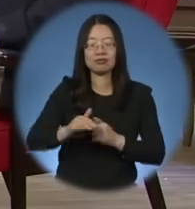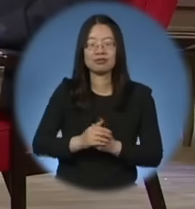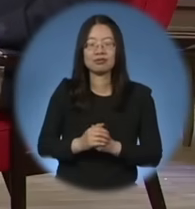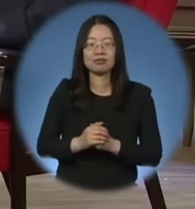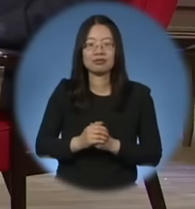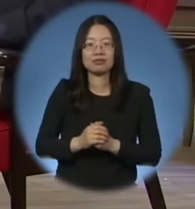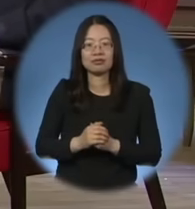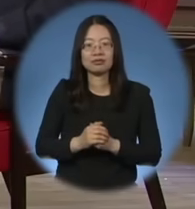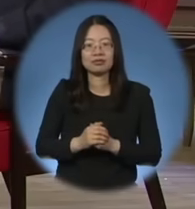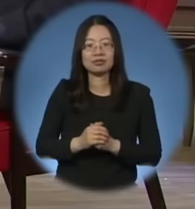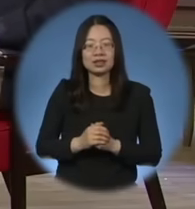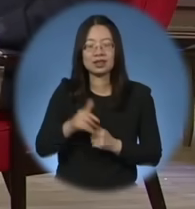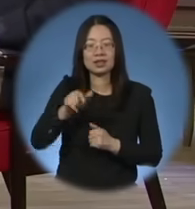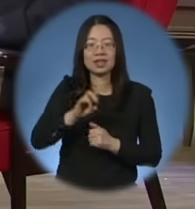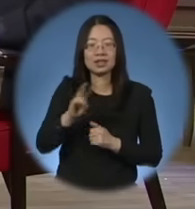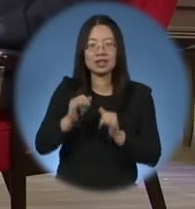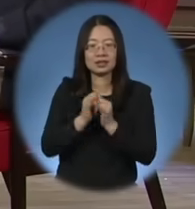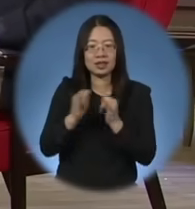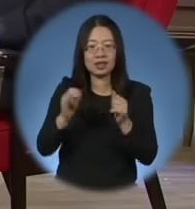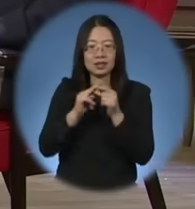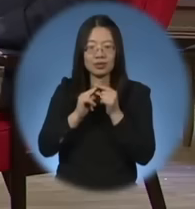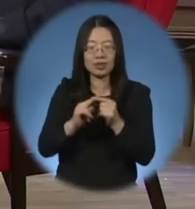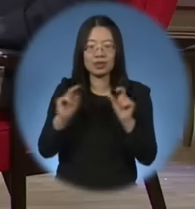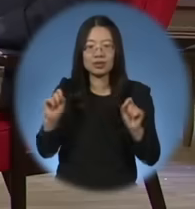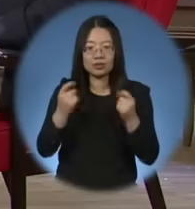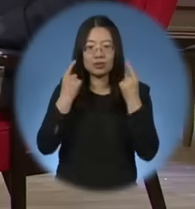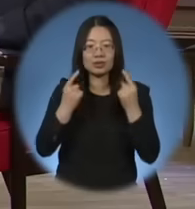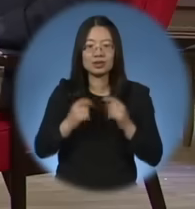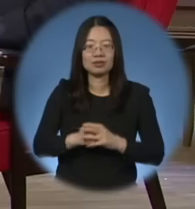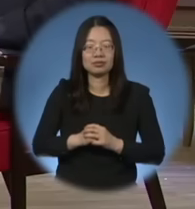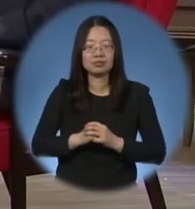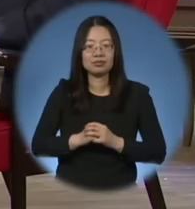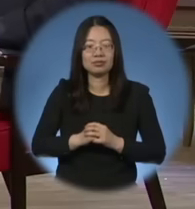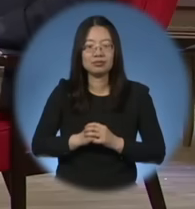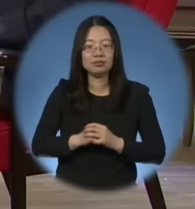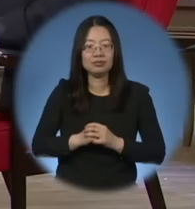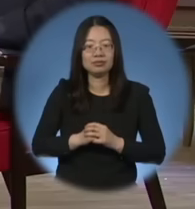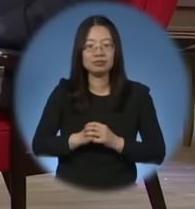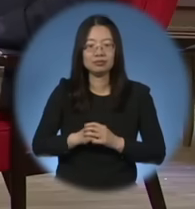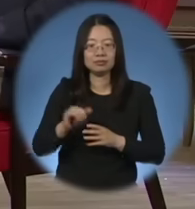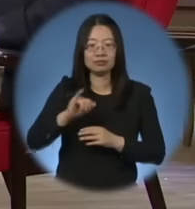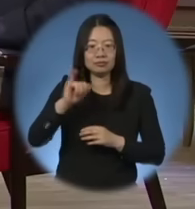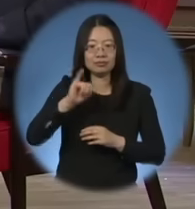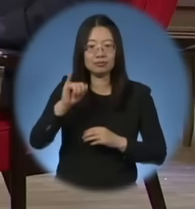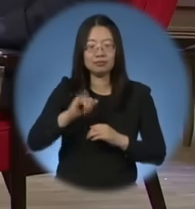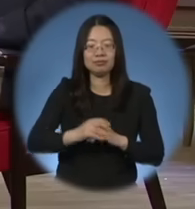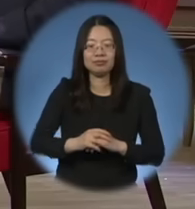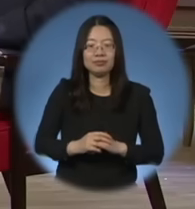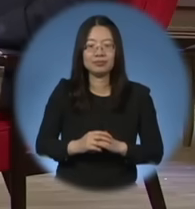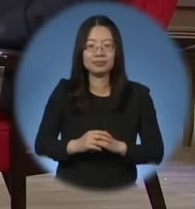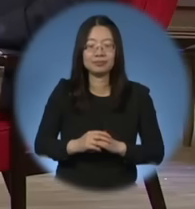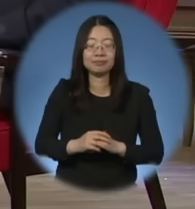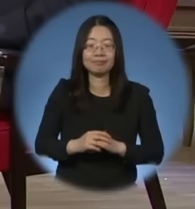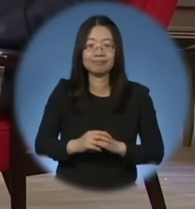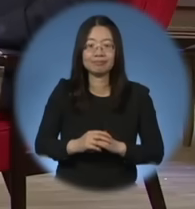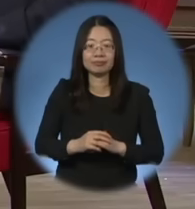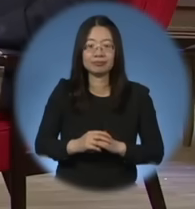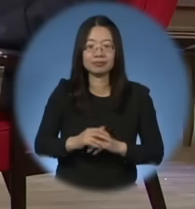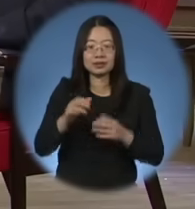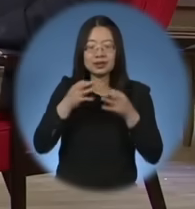예 근데 카야 사람뿐만 아니라 그의 저 언니가음